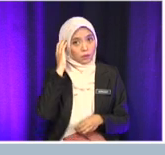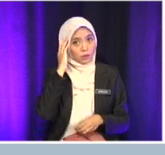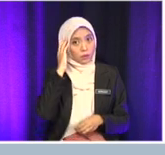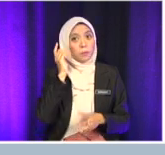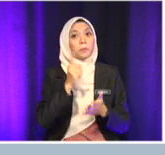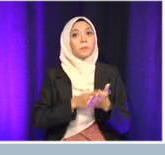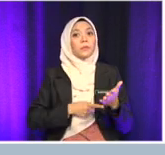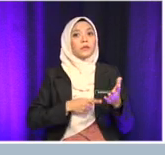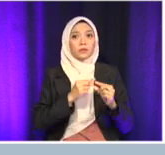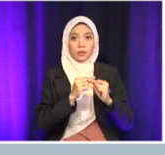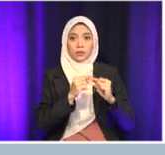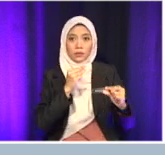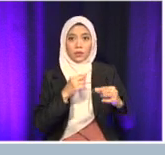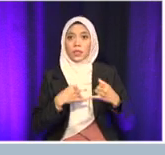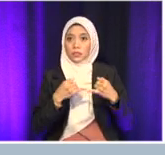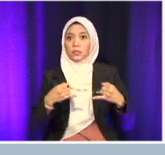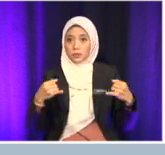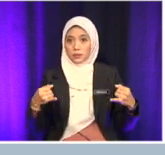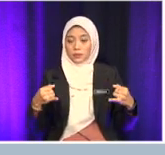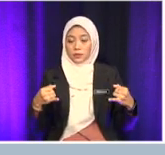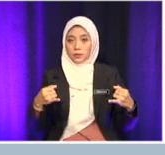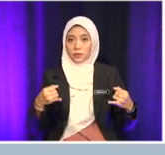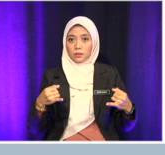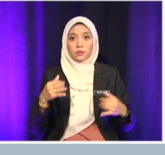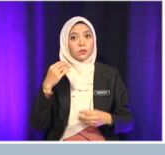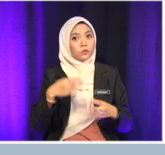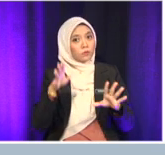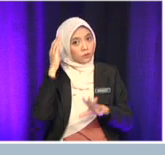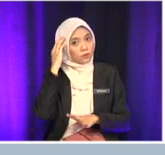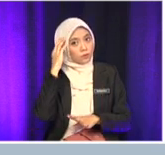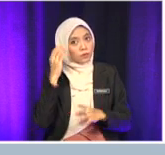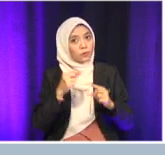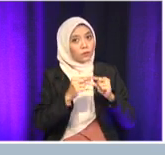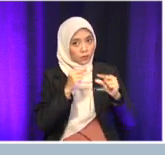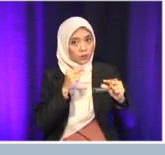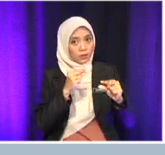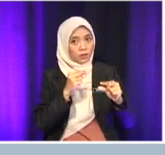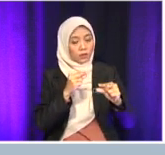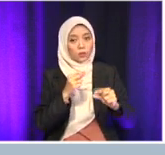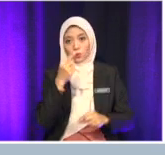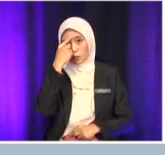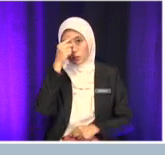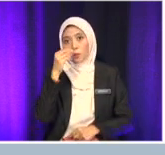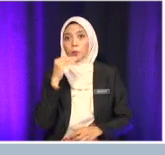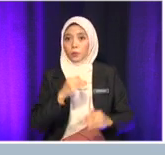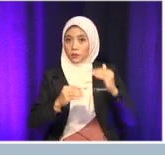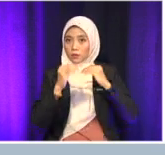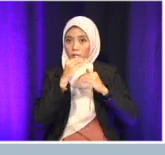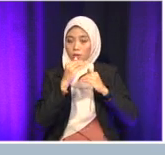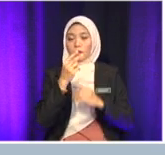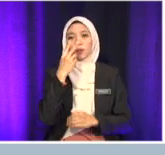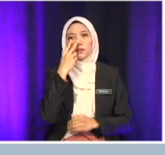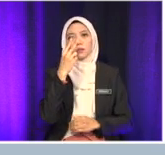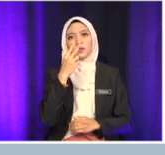condong maka untuk kita bina garis lurus kita perlukan 2 titik Bila ada dua Titik maka